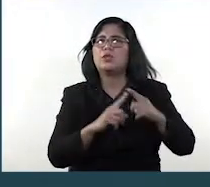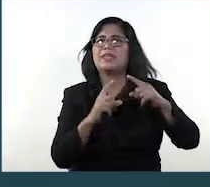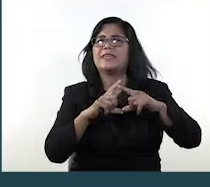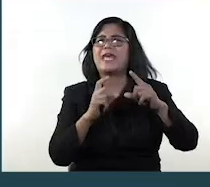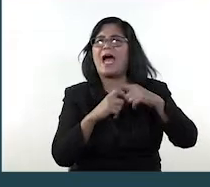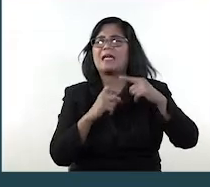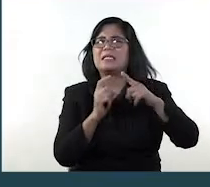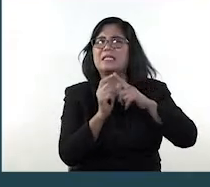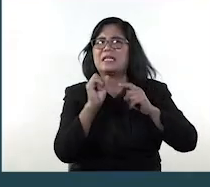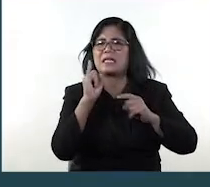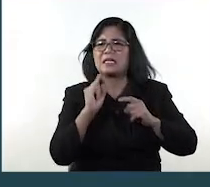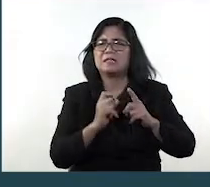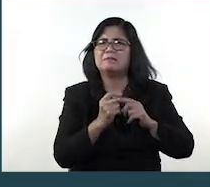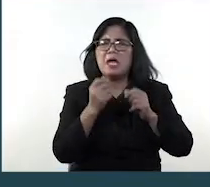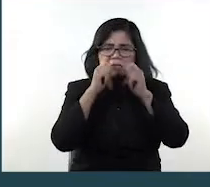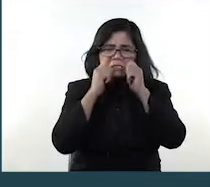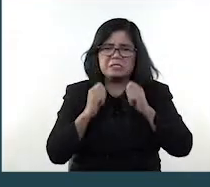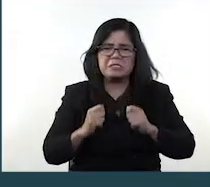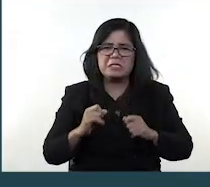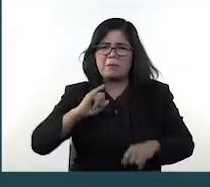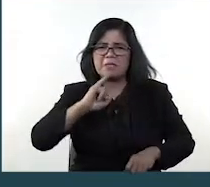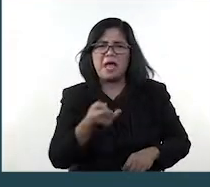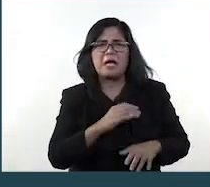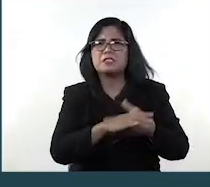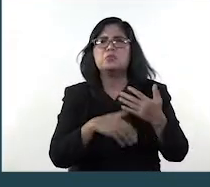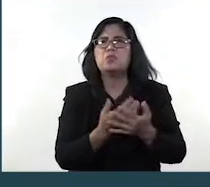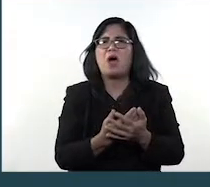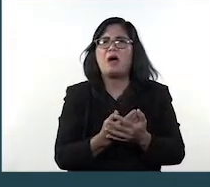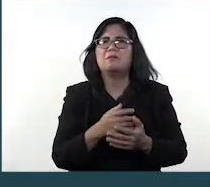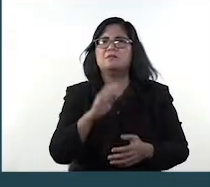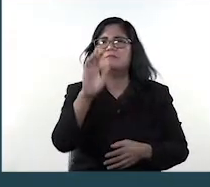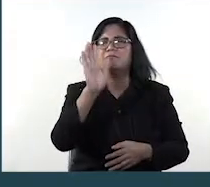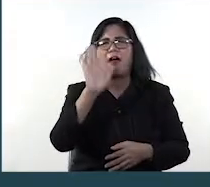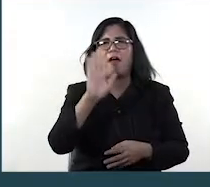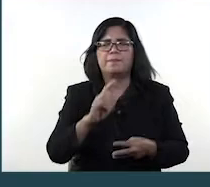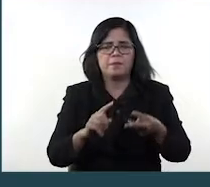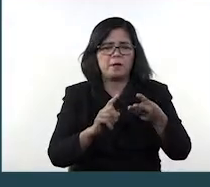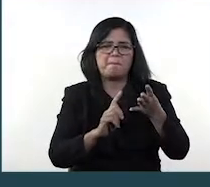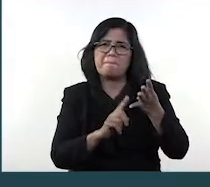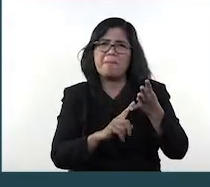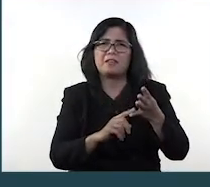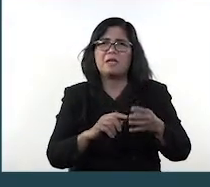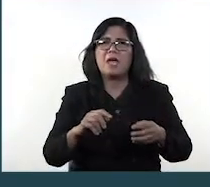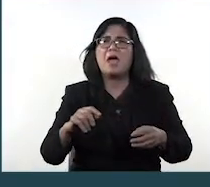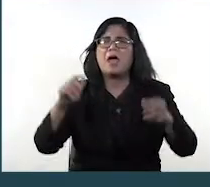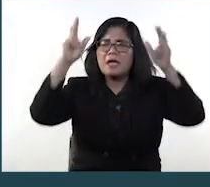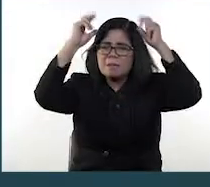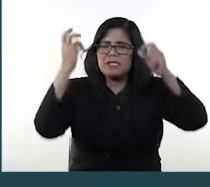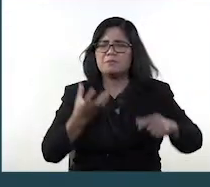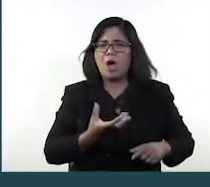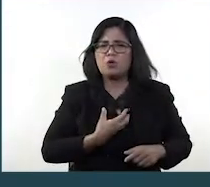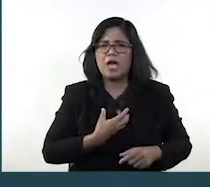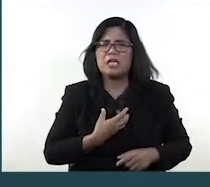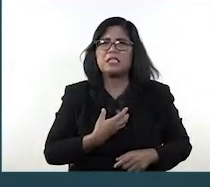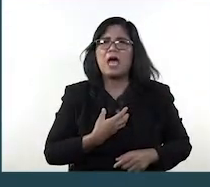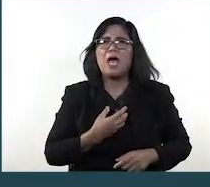ini semaunya engkau kecewa dan menyalahkan semua disekitar kita ada yang selanjutnya apa iblis mampu iblis mau kita selalu mencari alasan tidak